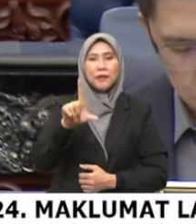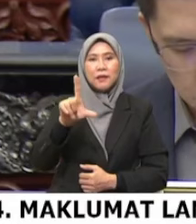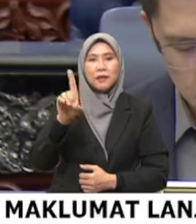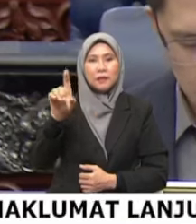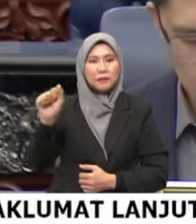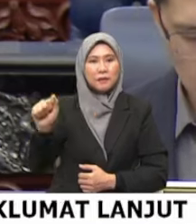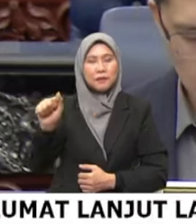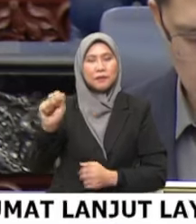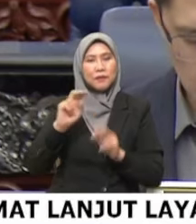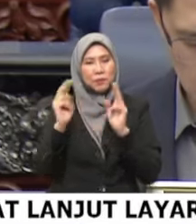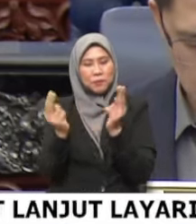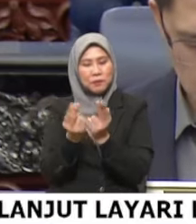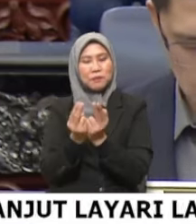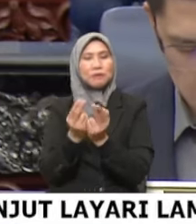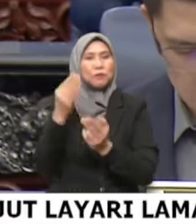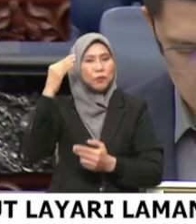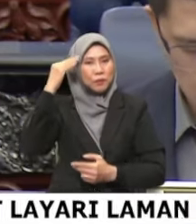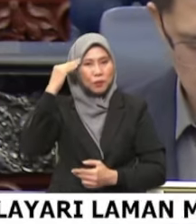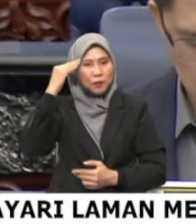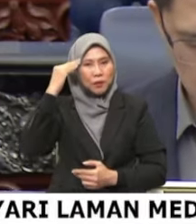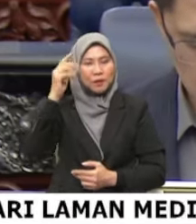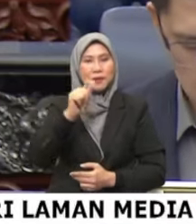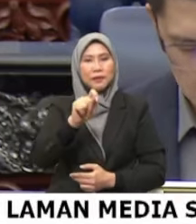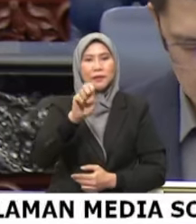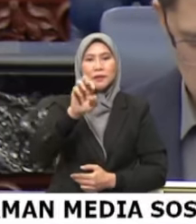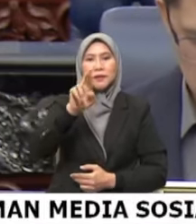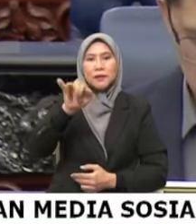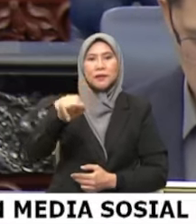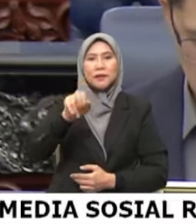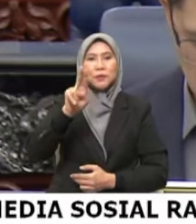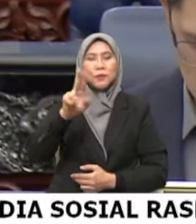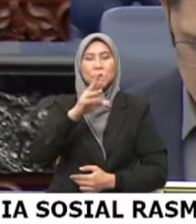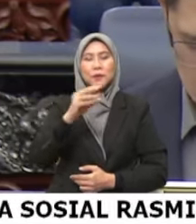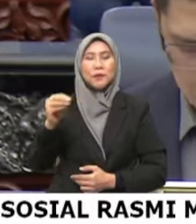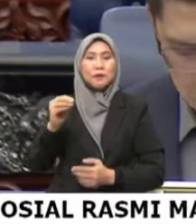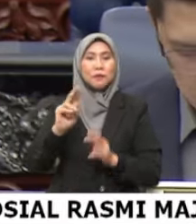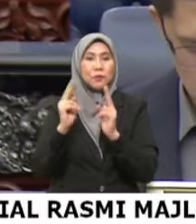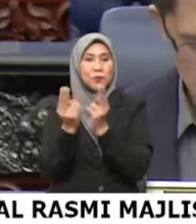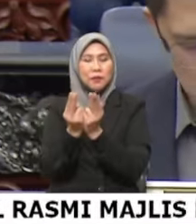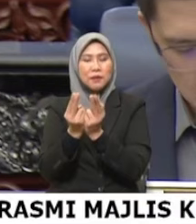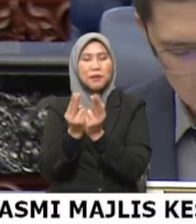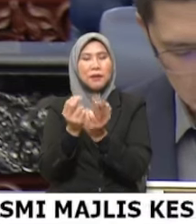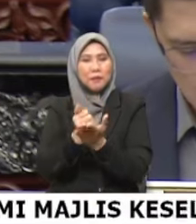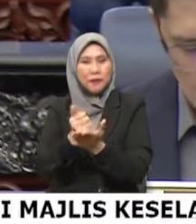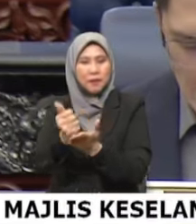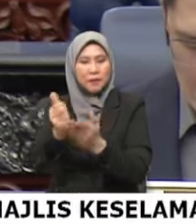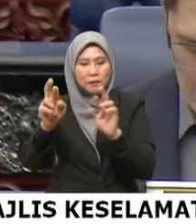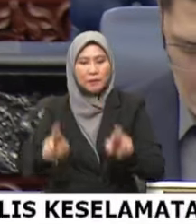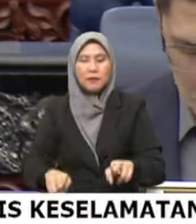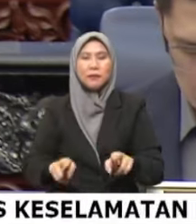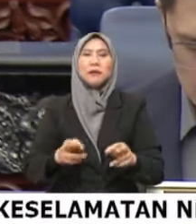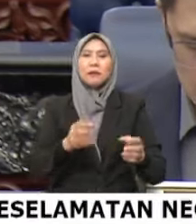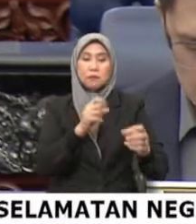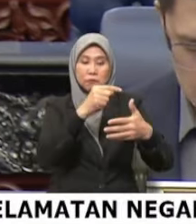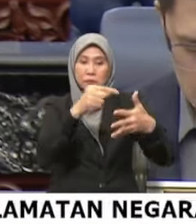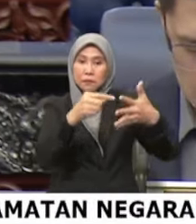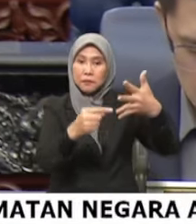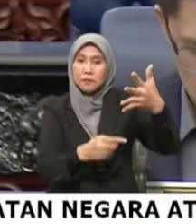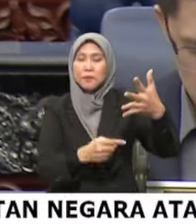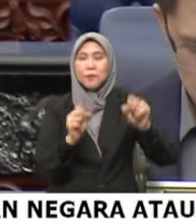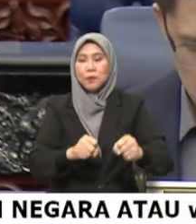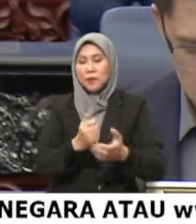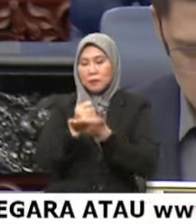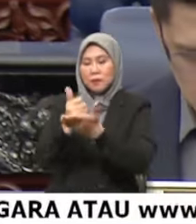Unit Peneraju Agenda Bumi Putra Teraju dan Majlis Amanah Rakyat dalam usaha memudah cara dan membantu